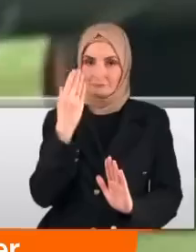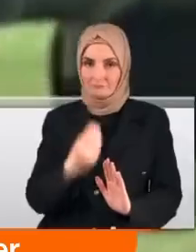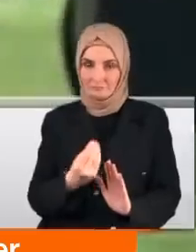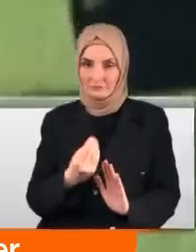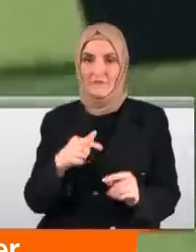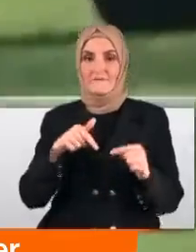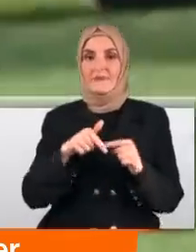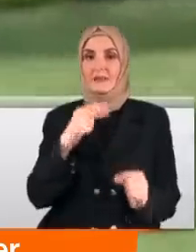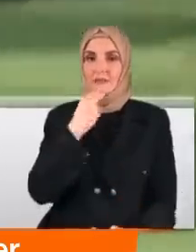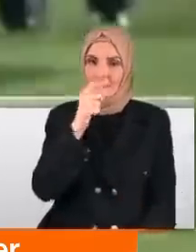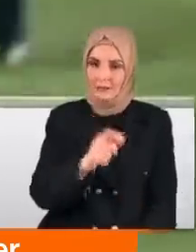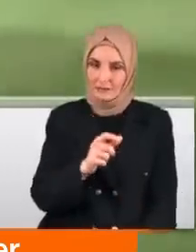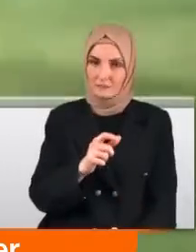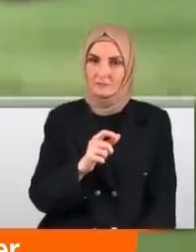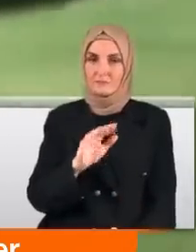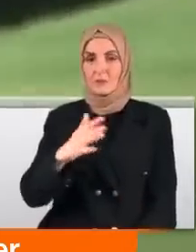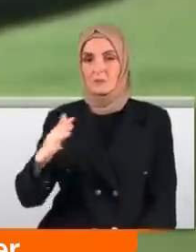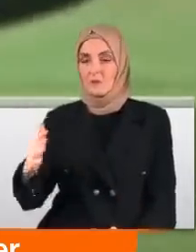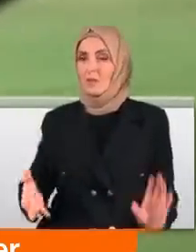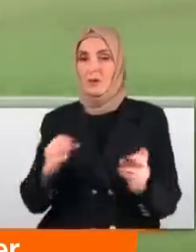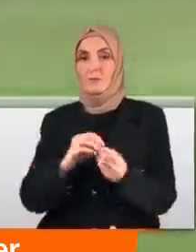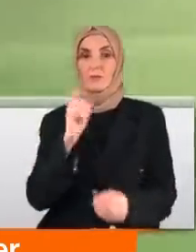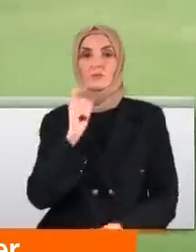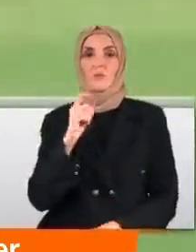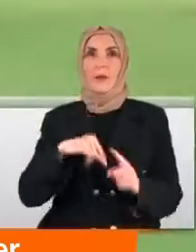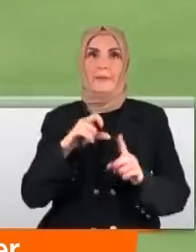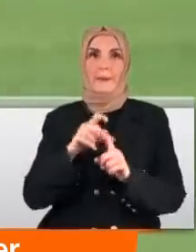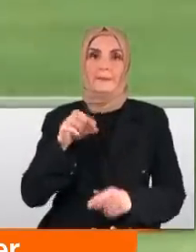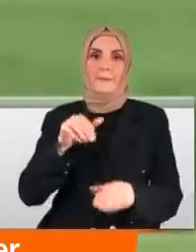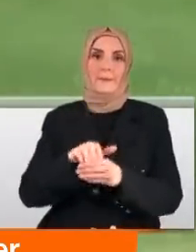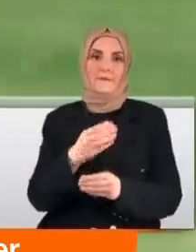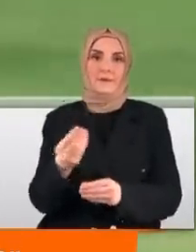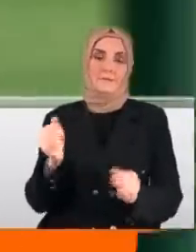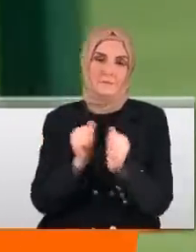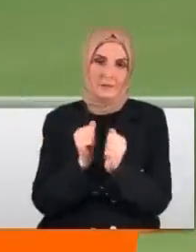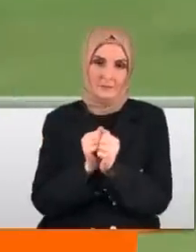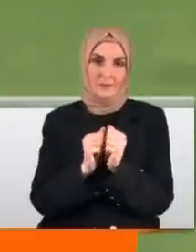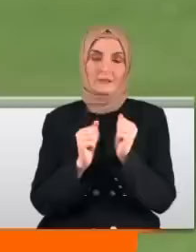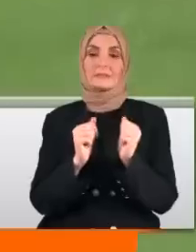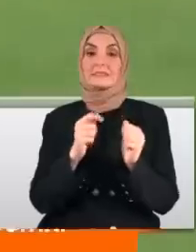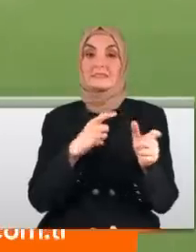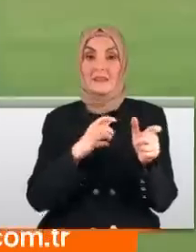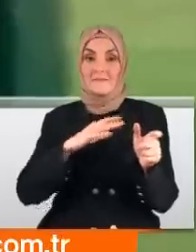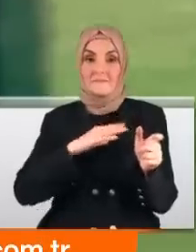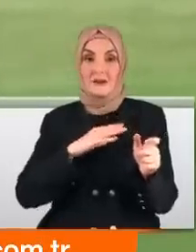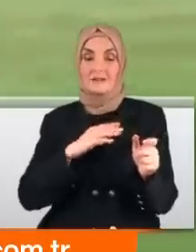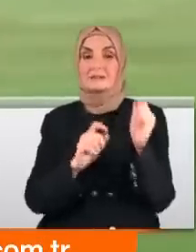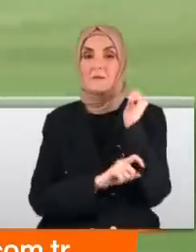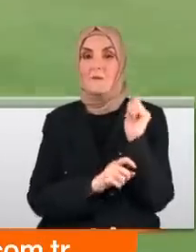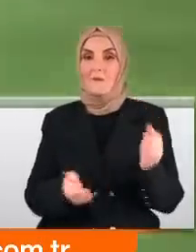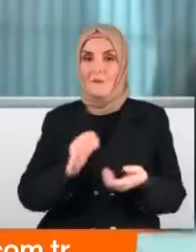ve 9 HDP'li milletvekiliyle beraber silahlı terör örgütüne üye olmak ve örgüt adına suç